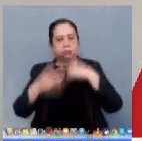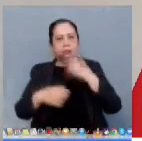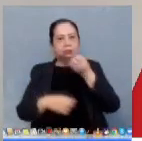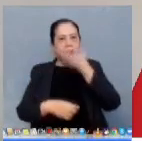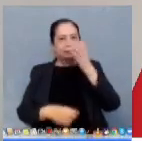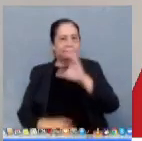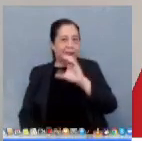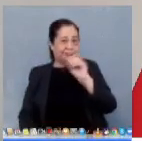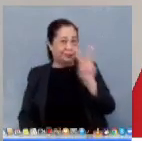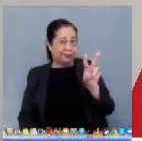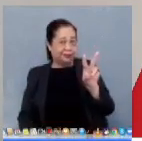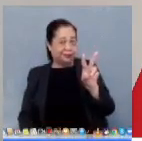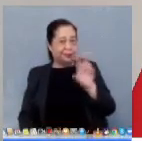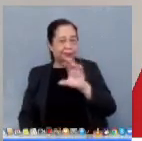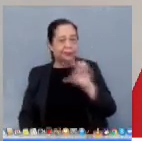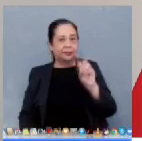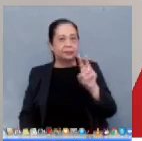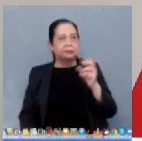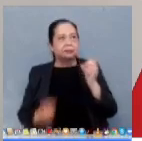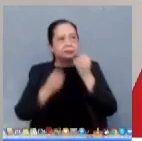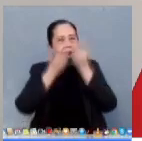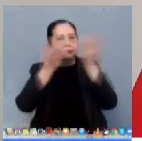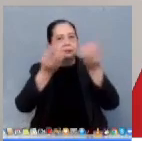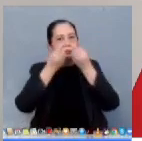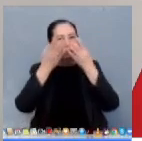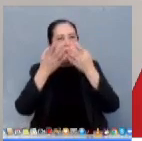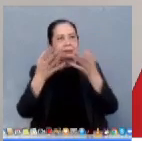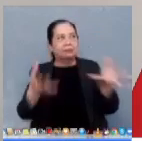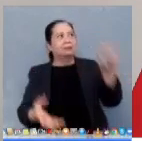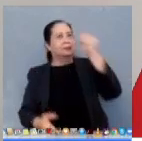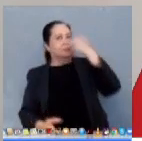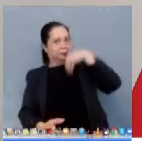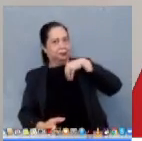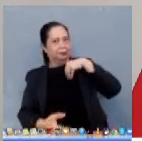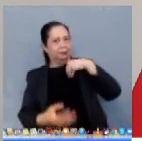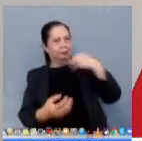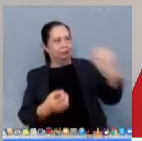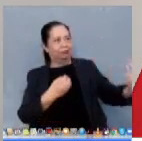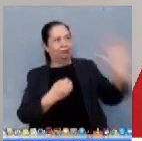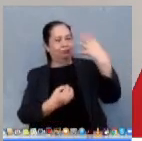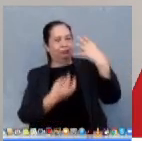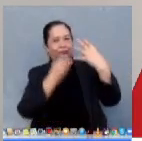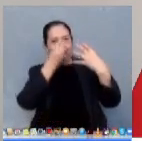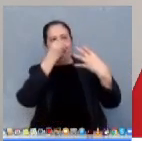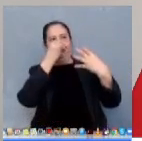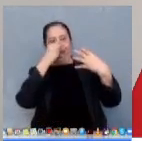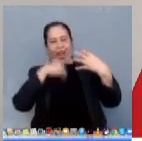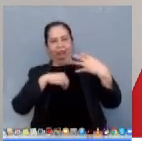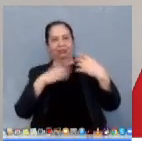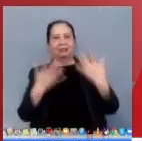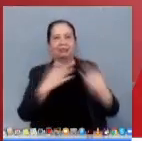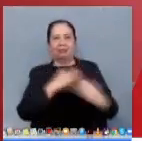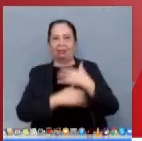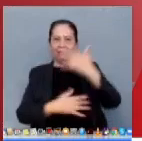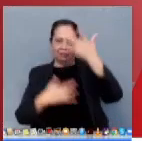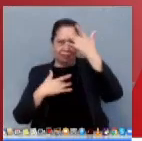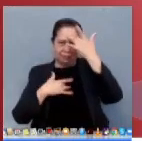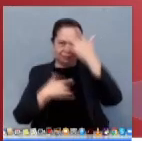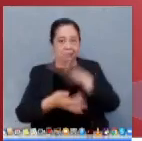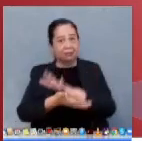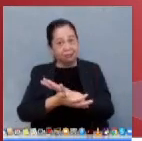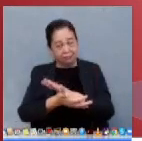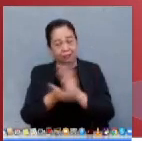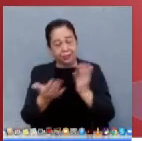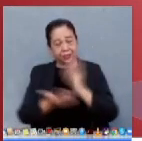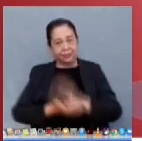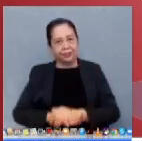baka mahinga naman natin paloob, yun yung mag-cause ng infection ng COVID-19. Tugo ng